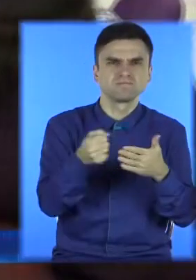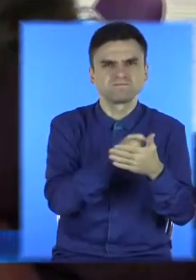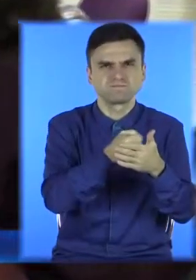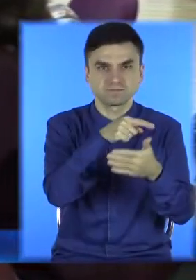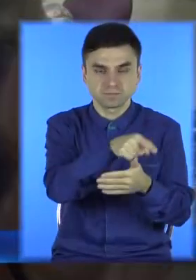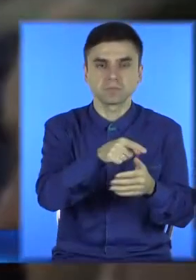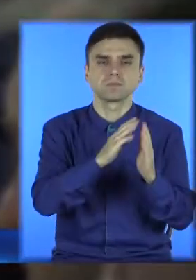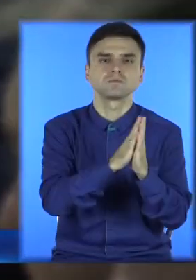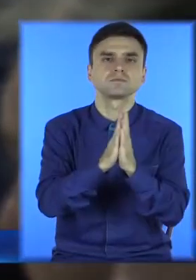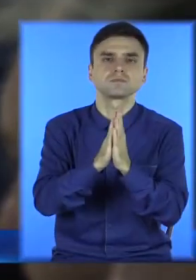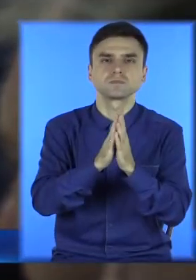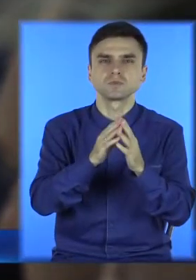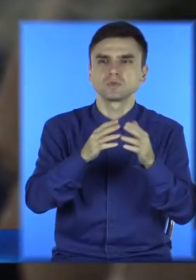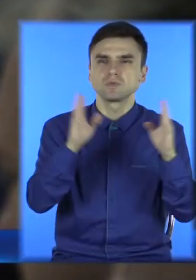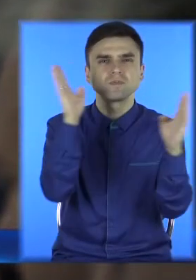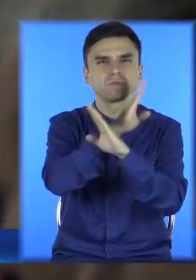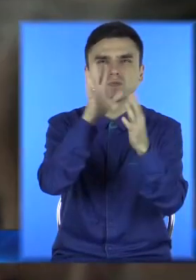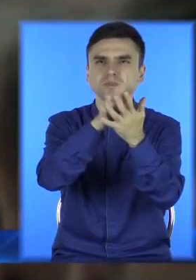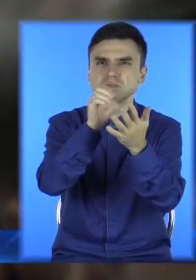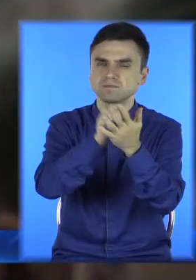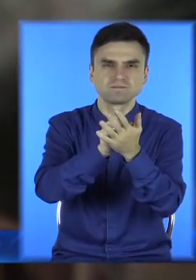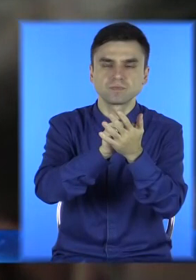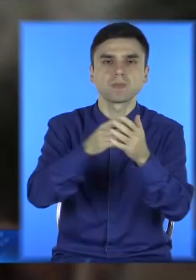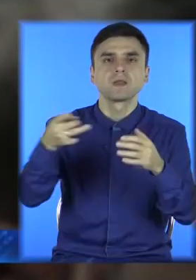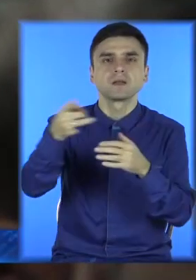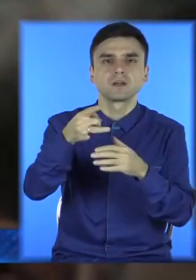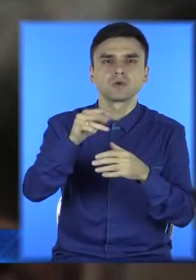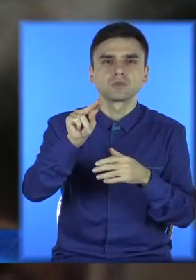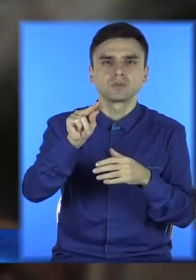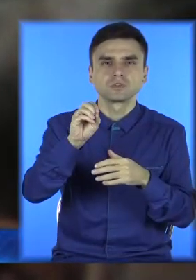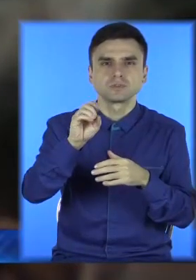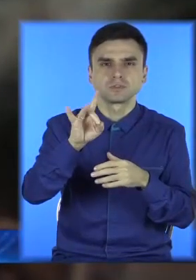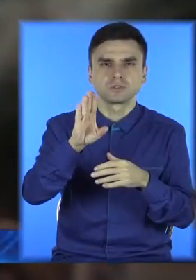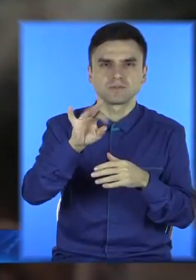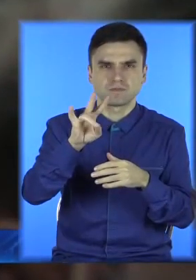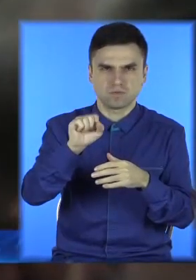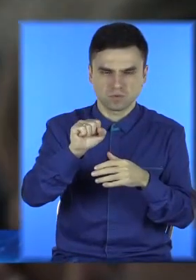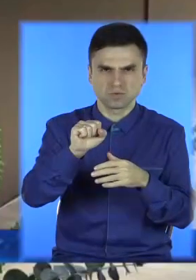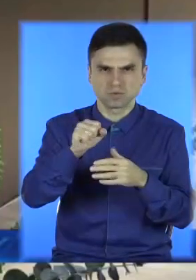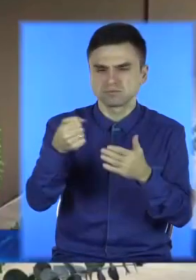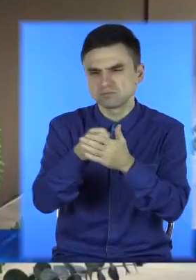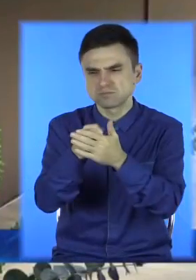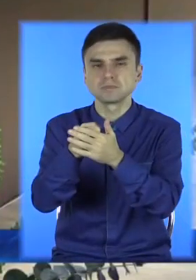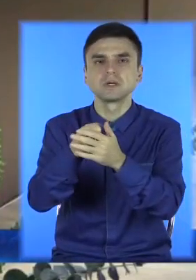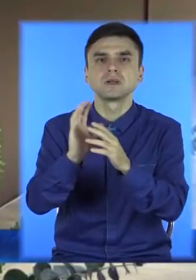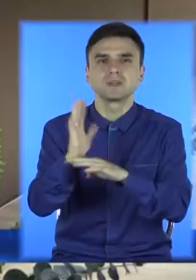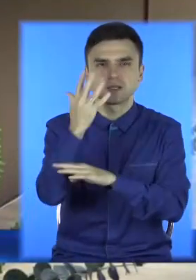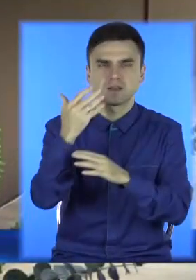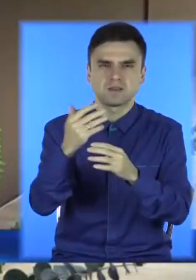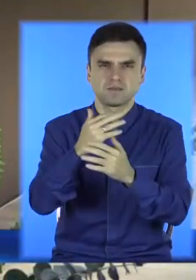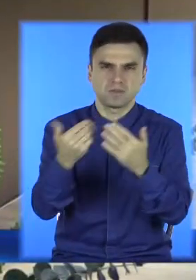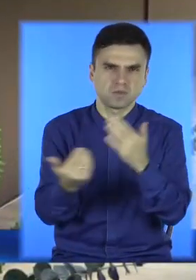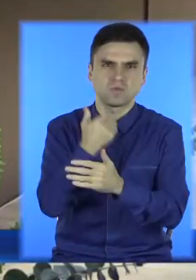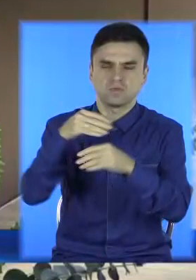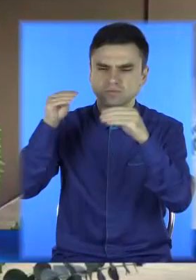немовчання». Громадські обговорення відбулися в Академії ArcelorMittal. Там зібрались представники коаліції «Досить труїти Кривий Ріг» та